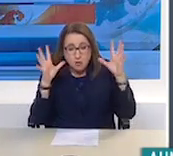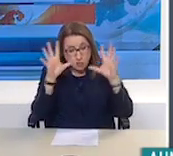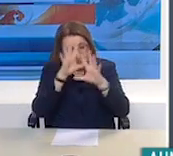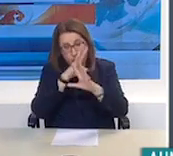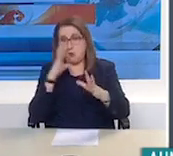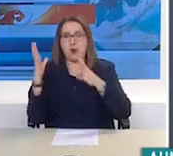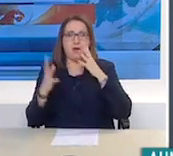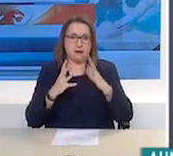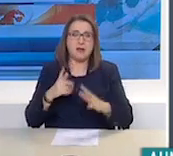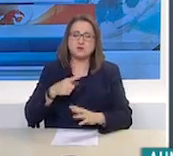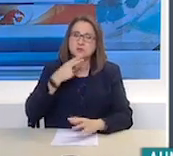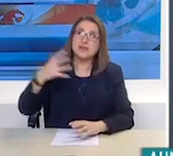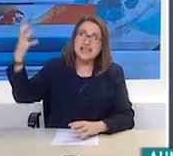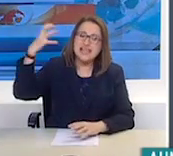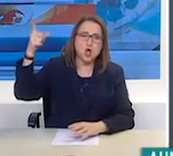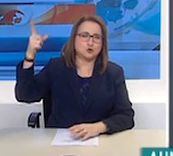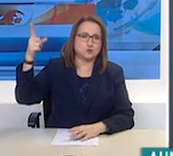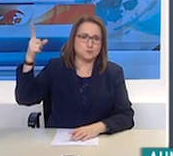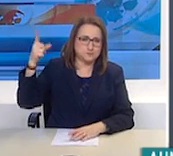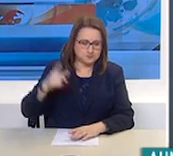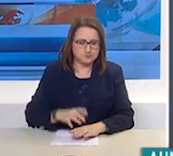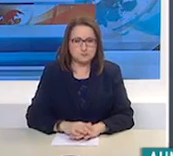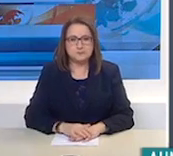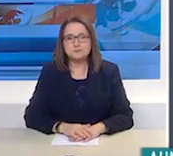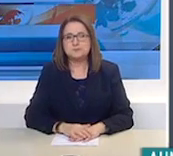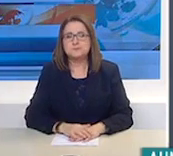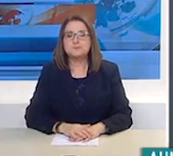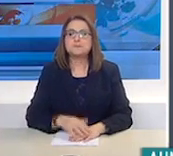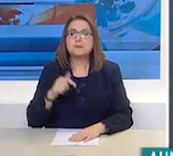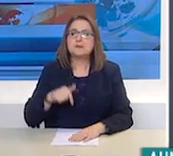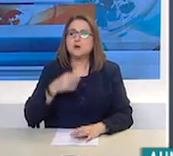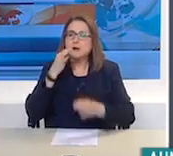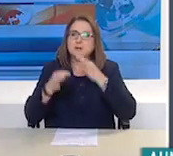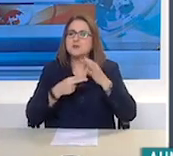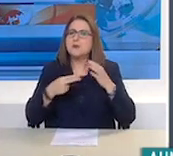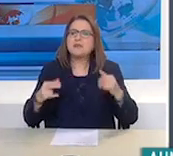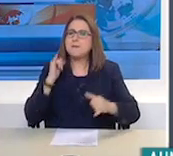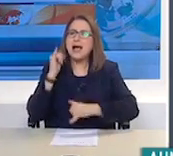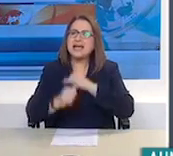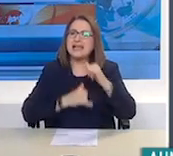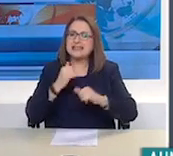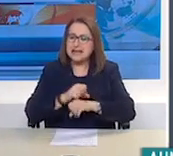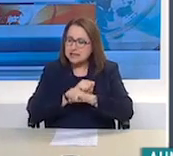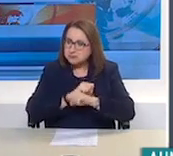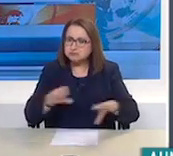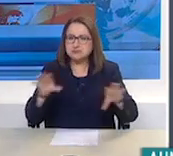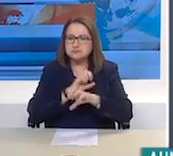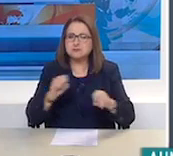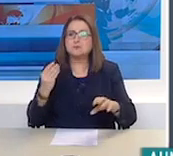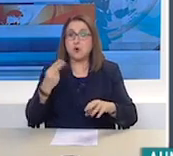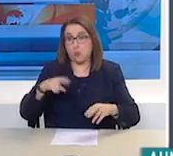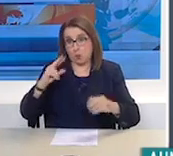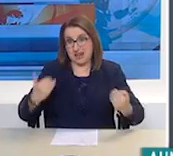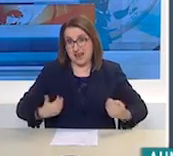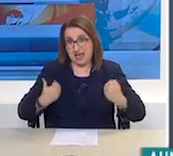διαδικτύου, μια και ο τρόπος αυτός χρησιμοποιείται πάρα πολύ από τους συνανθρώπους μας και ιδιαίτερα από την νεολαία. Τις τελευταίες μέρες είδε το φως της δημοσιότητας μια